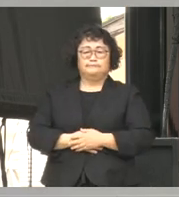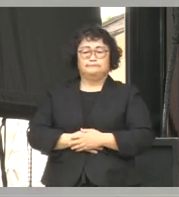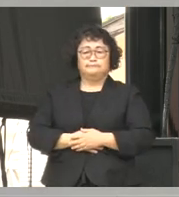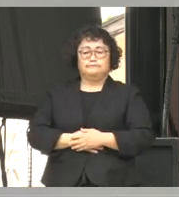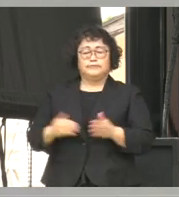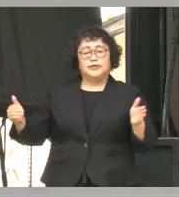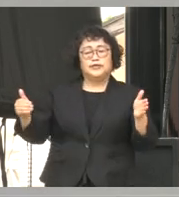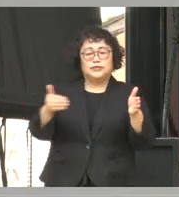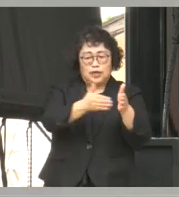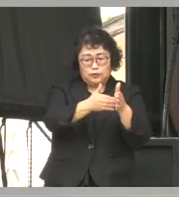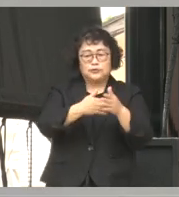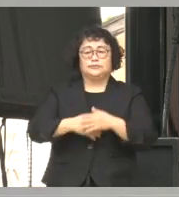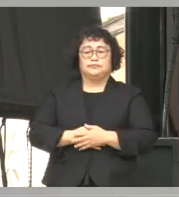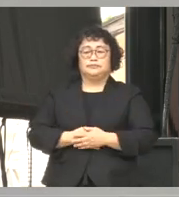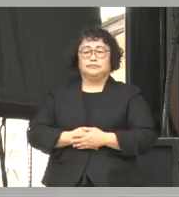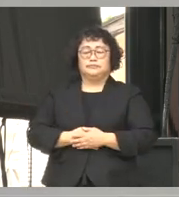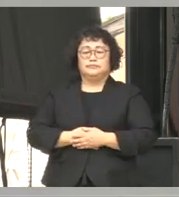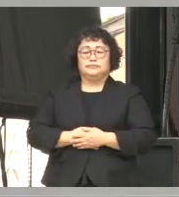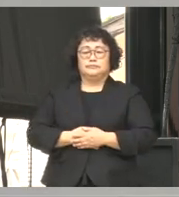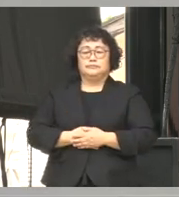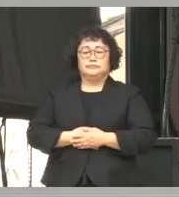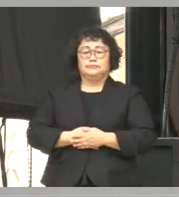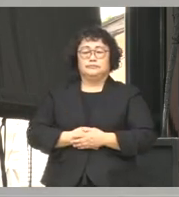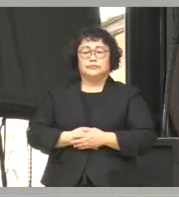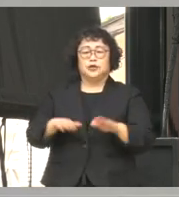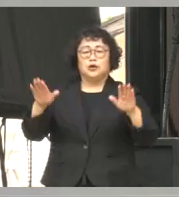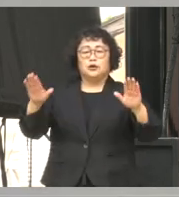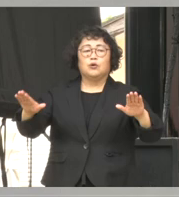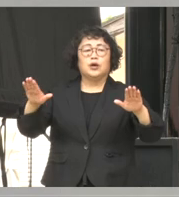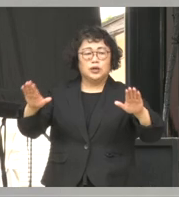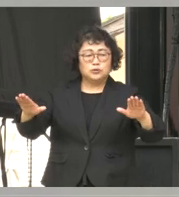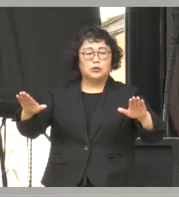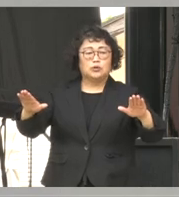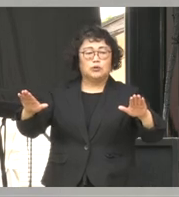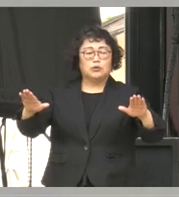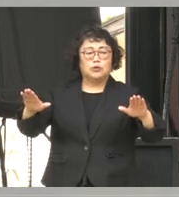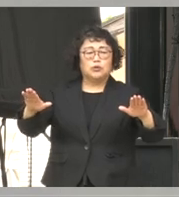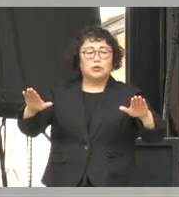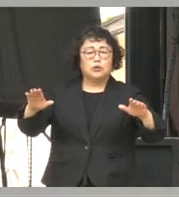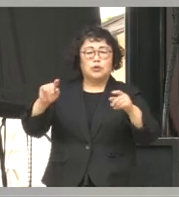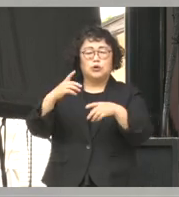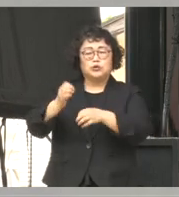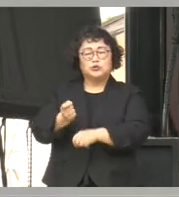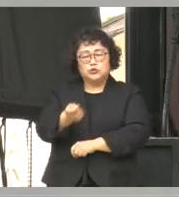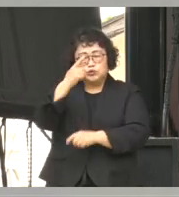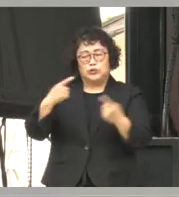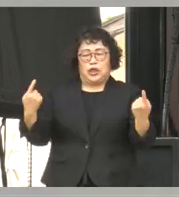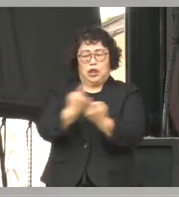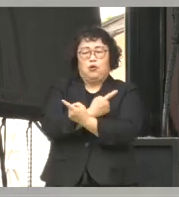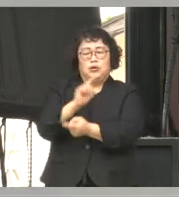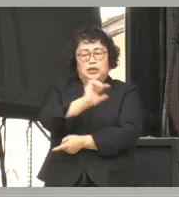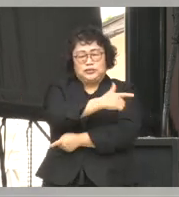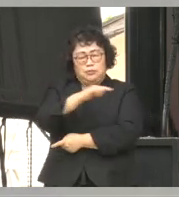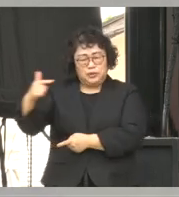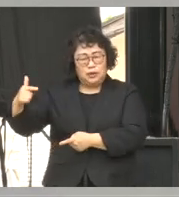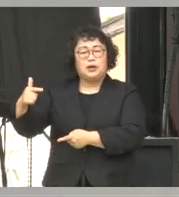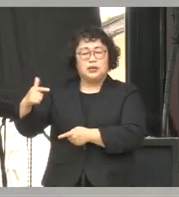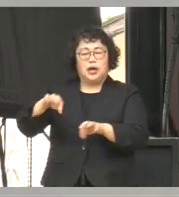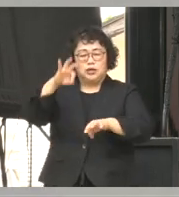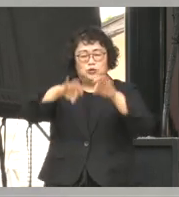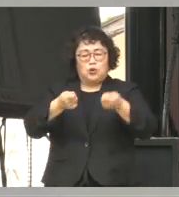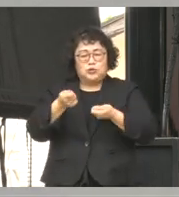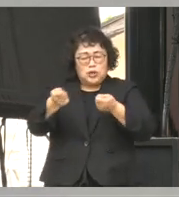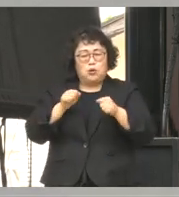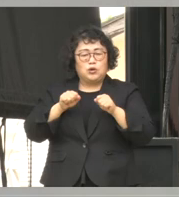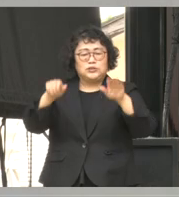結びになりますが今回の急な変更に伴いさまざまな調整に